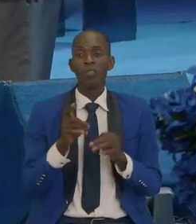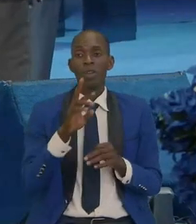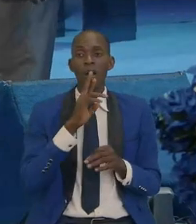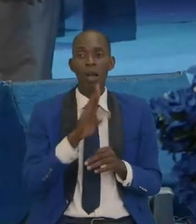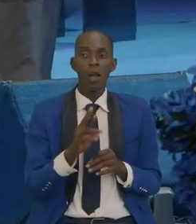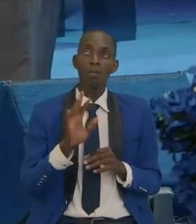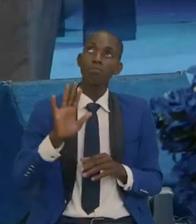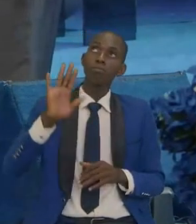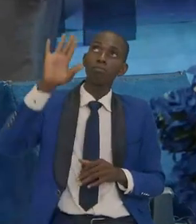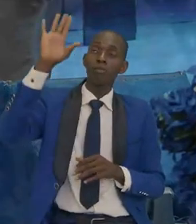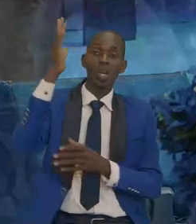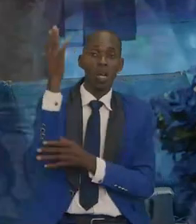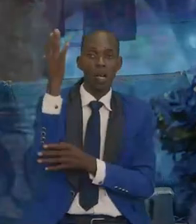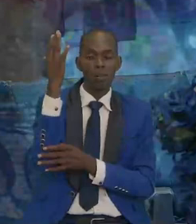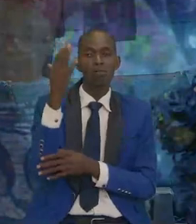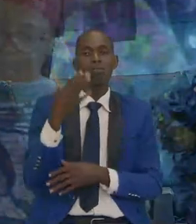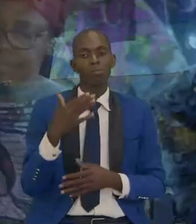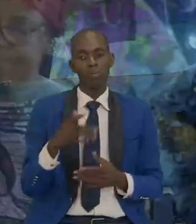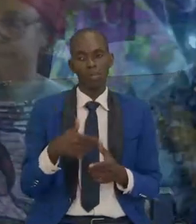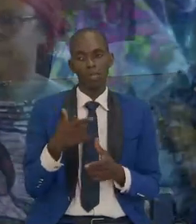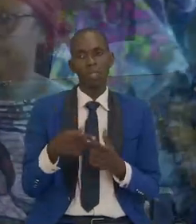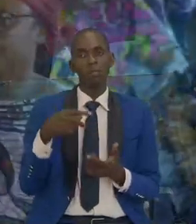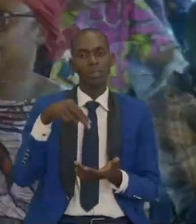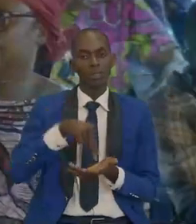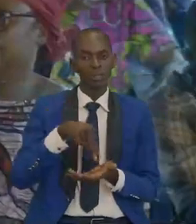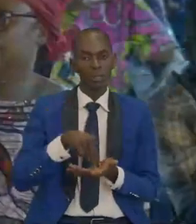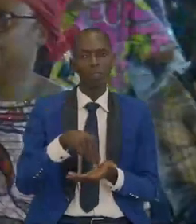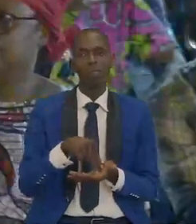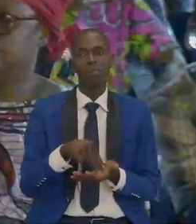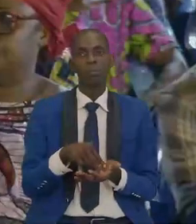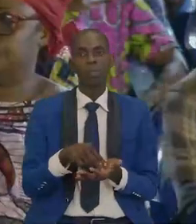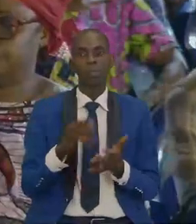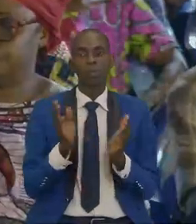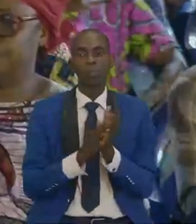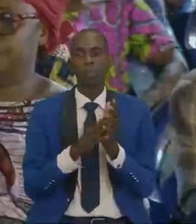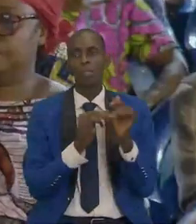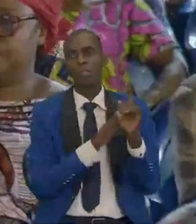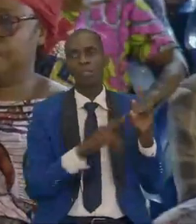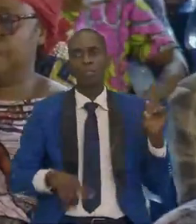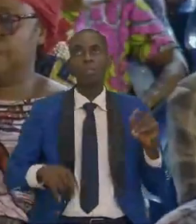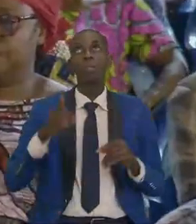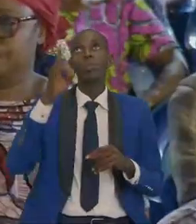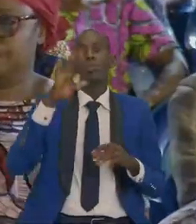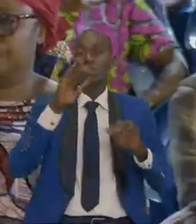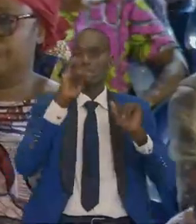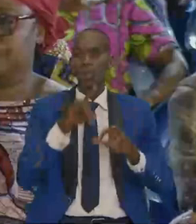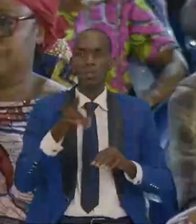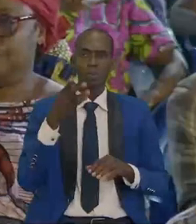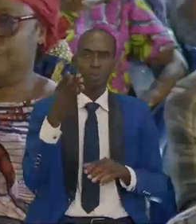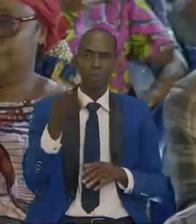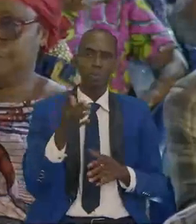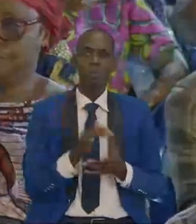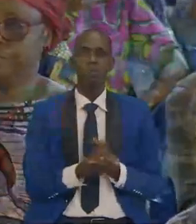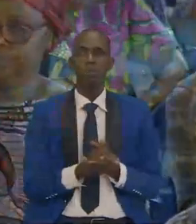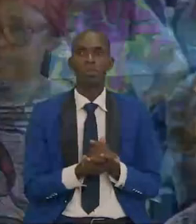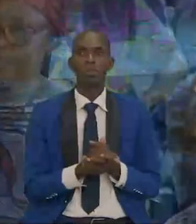vous de répondre. Si vous levez la vie maintenant, vous allez vous mettre debout. Gloire à Dieu, que le Seigneur